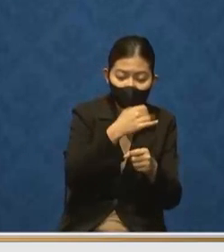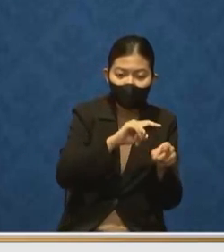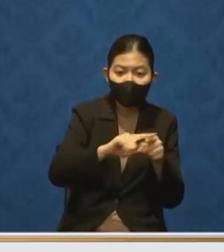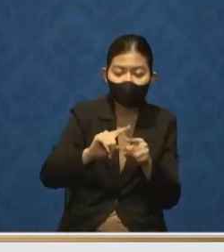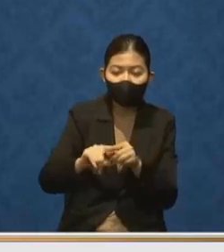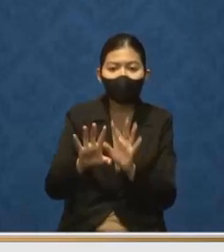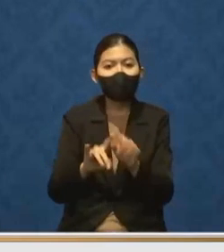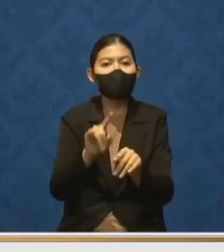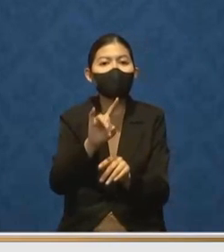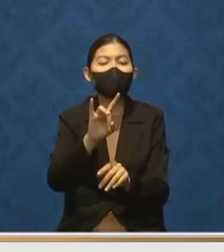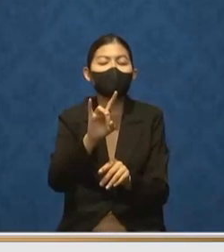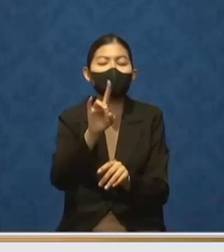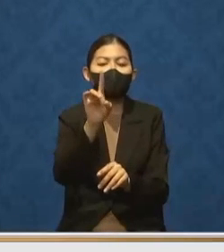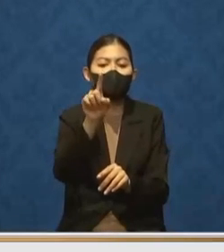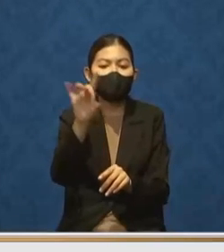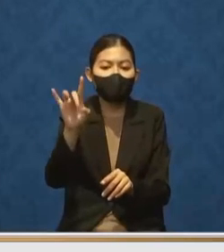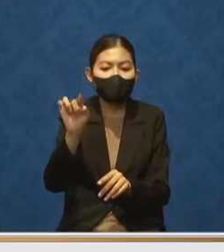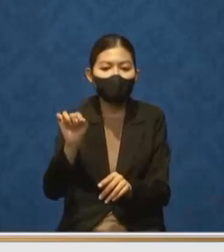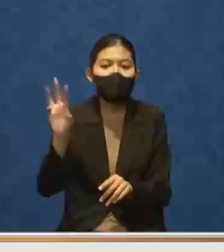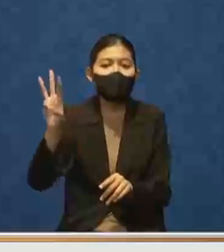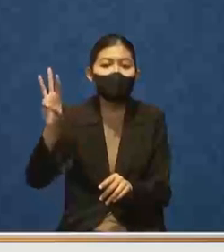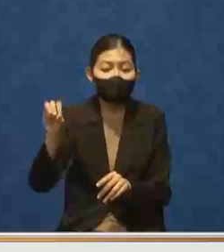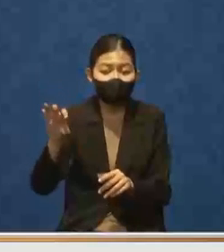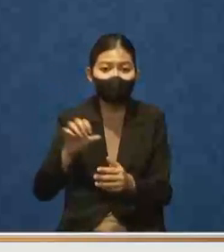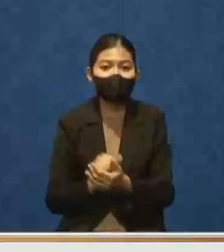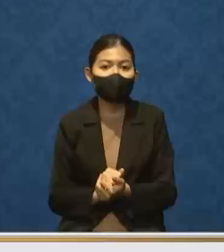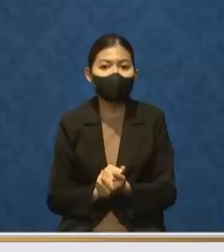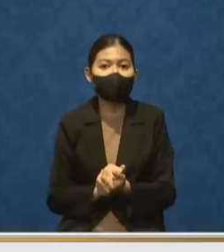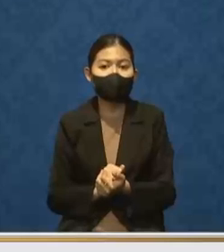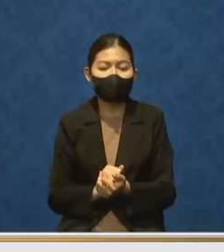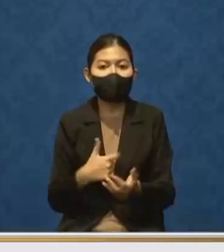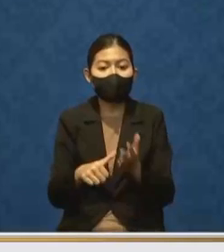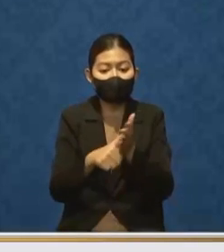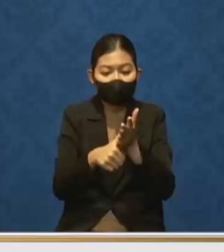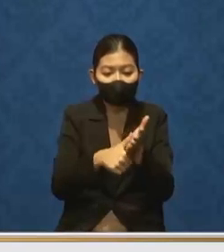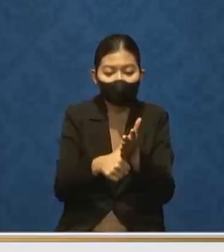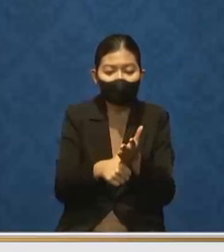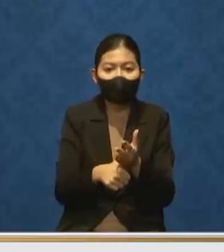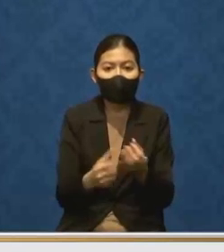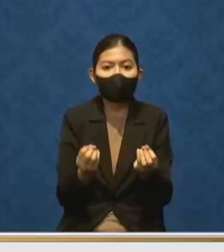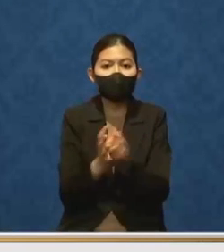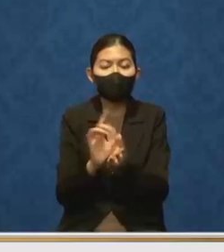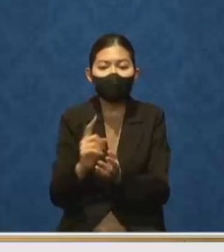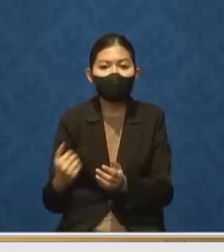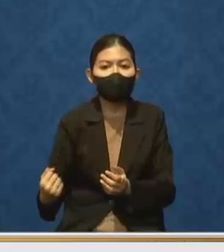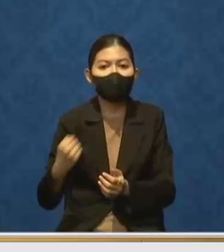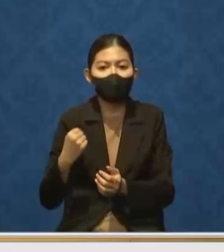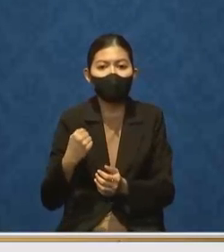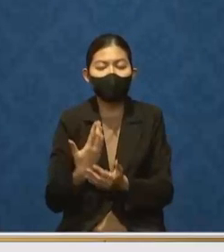160 6การป้องกันและแก้ไขปัญหาที่มีผลกระทบต่อความมั่นคงงบประมาณ